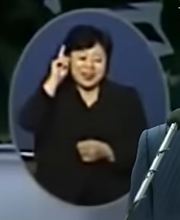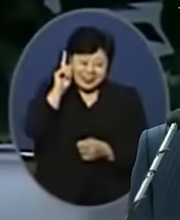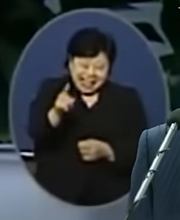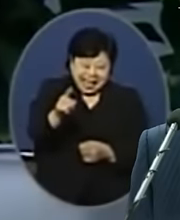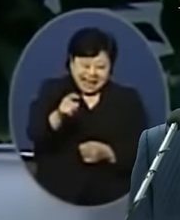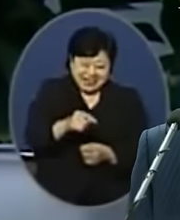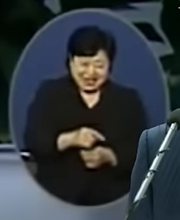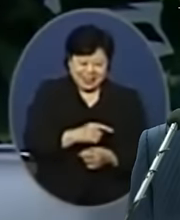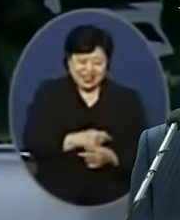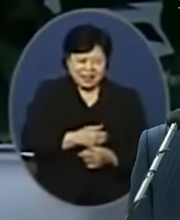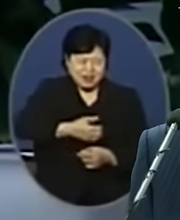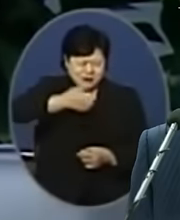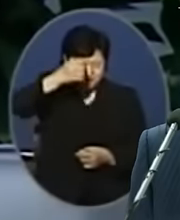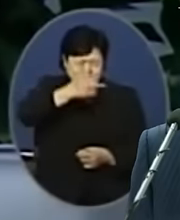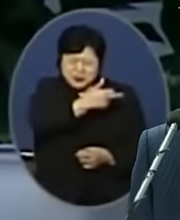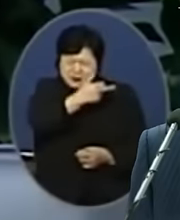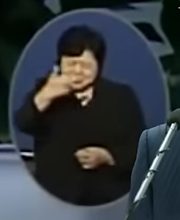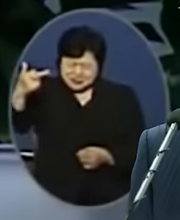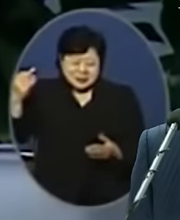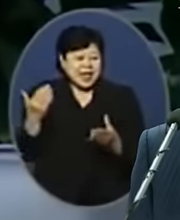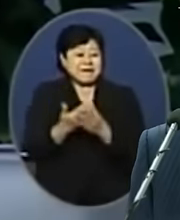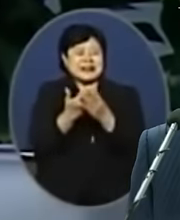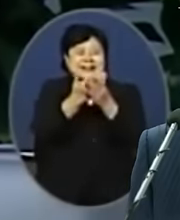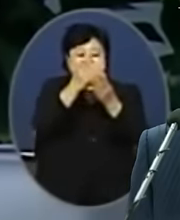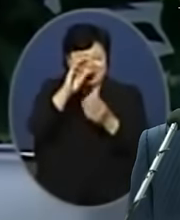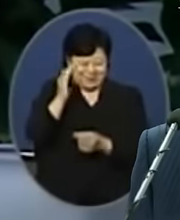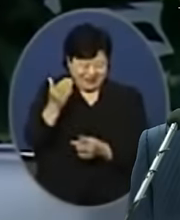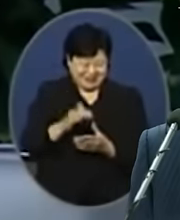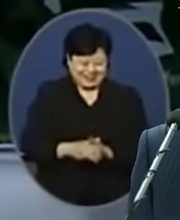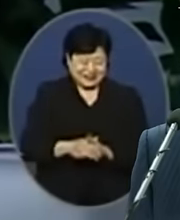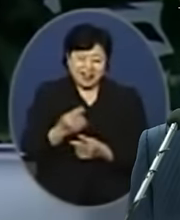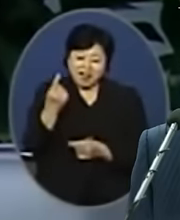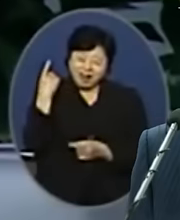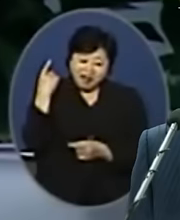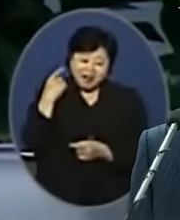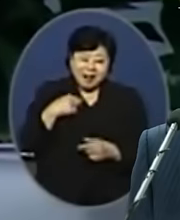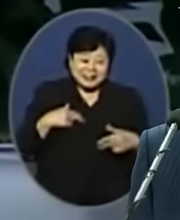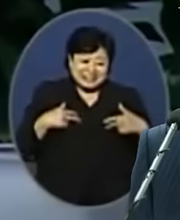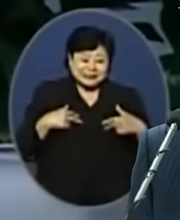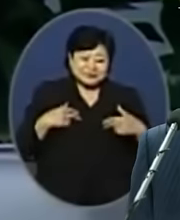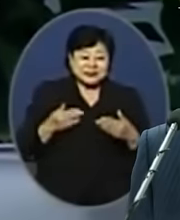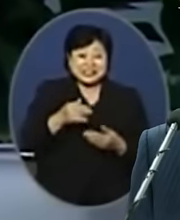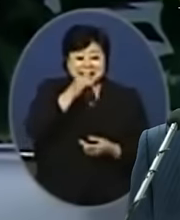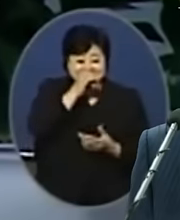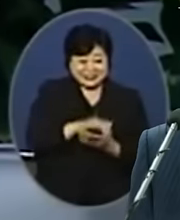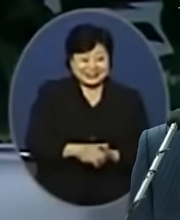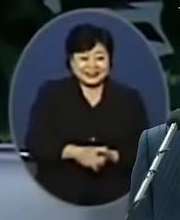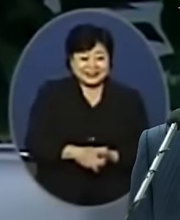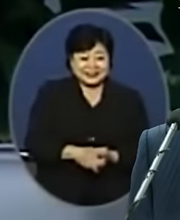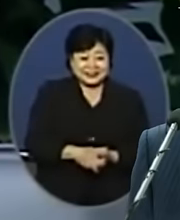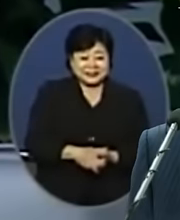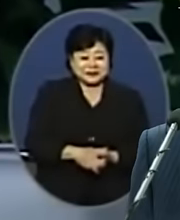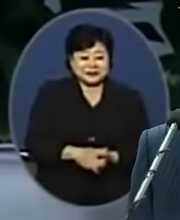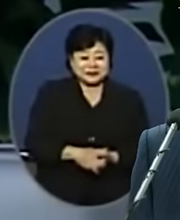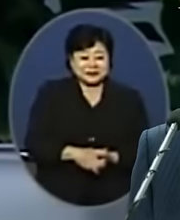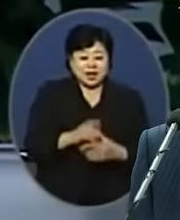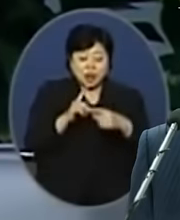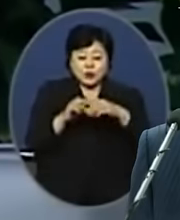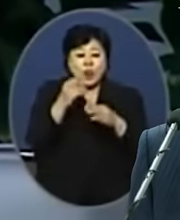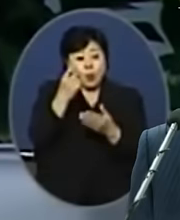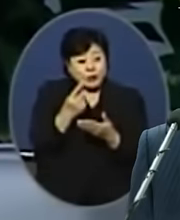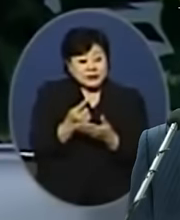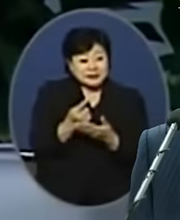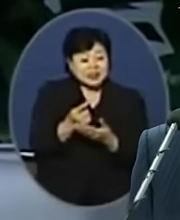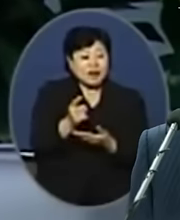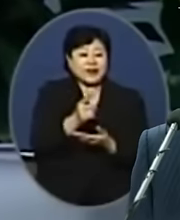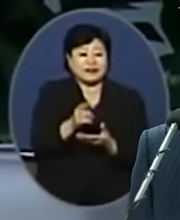있어요. 나는 어제 참 즐거운 일이 있었습니다. 우리 교회 나오는